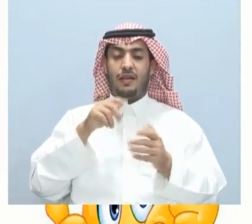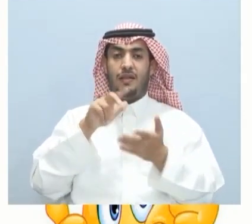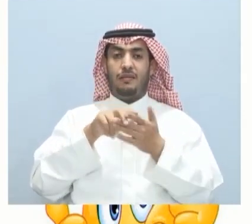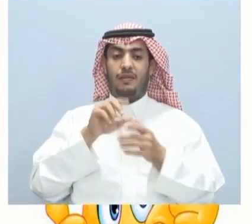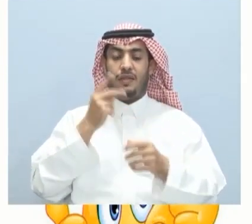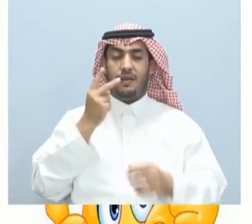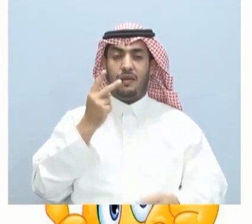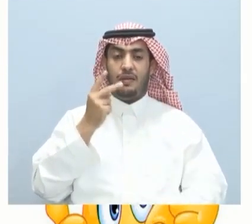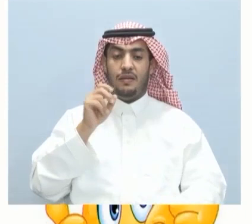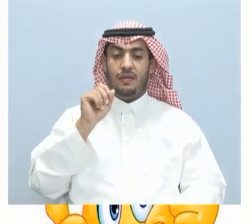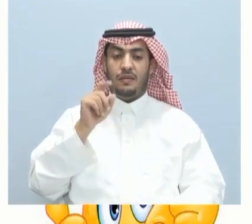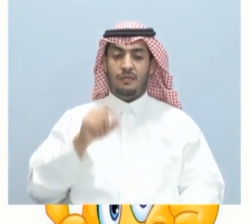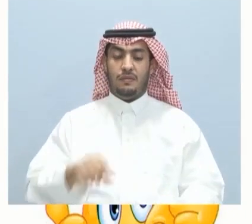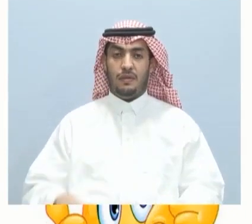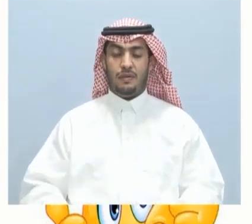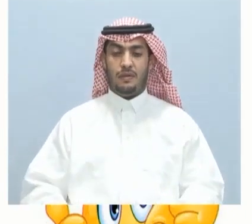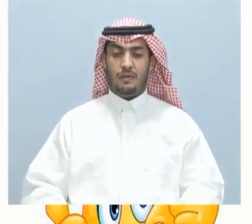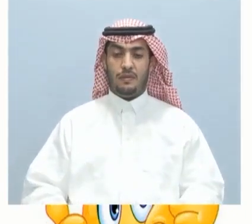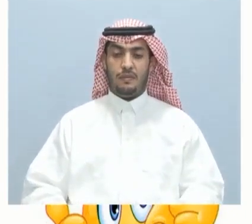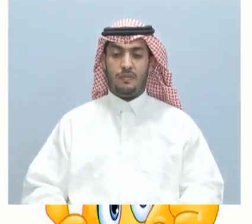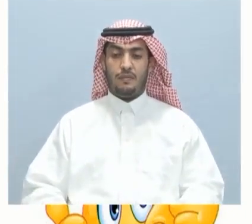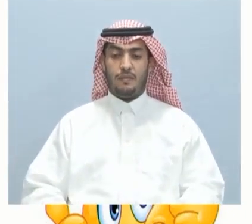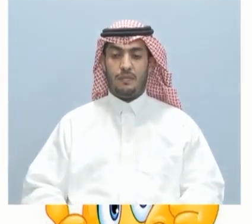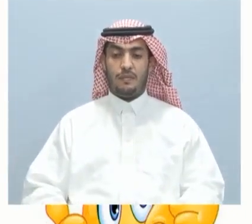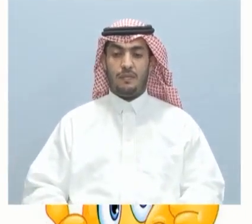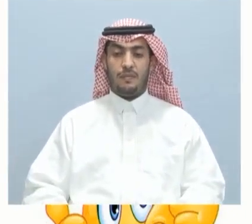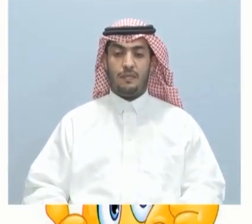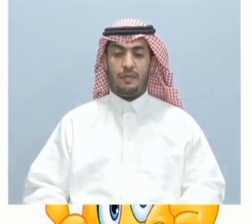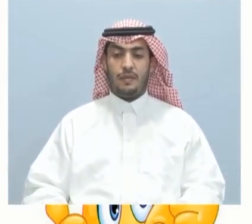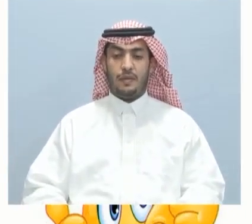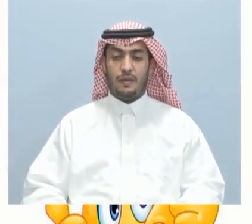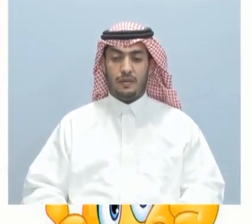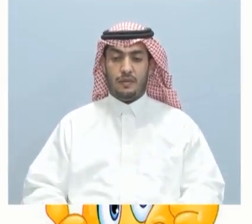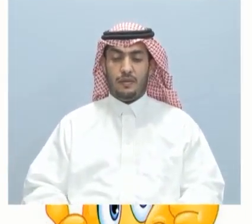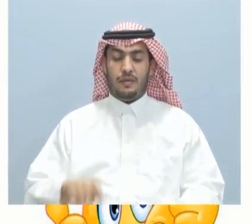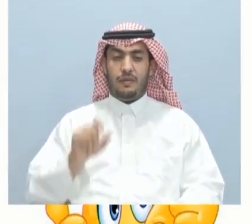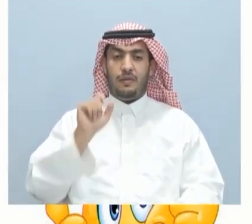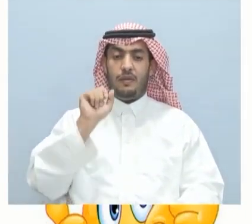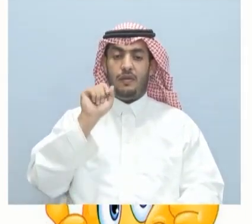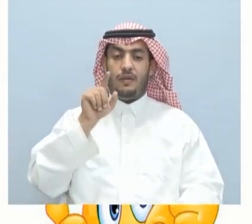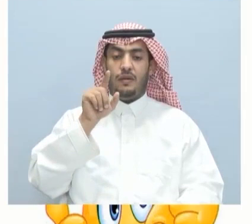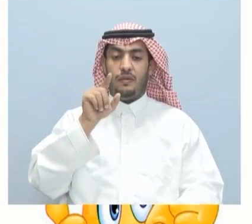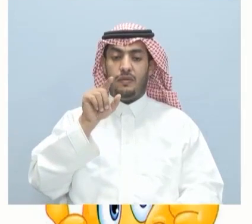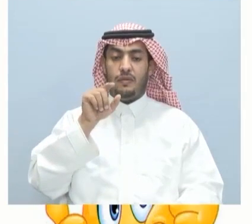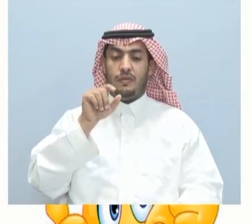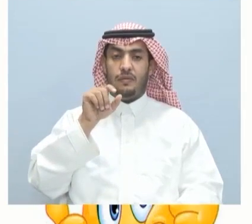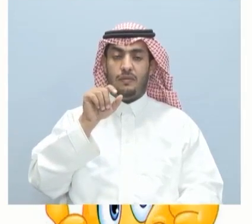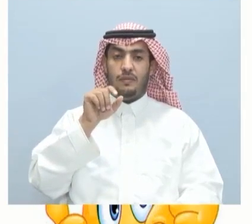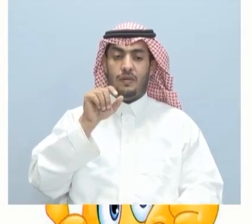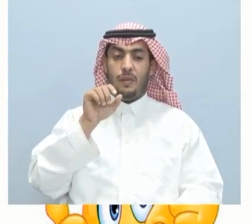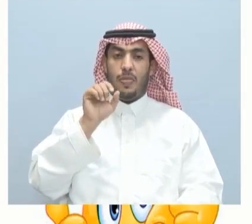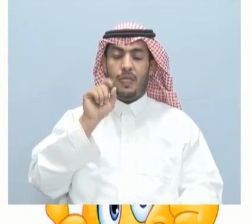حاجتين الحاجتين هذه ساستخدم حتى في الدرس الجاي او اللي بعده كمان اولا اللي هي عباره عن ماذا